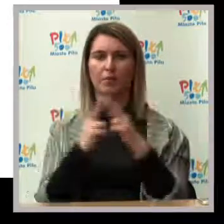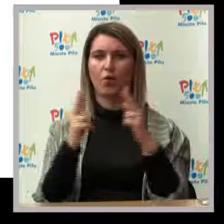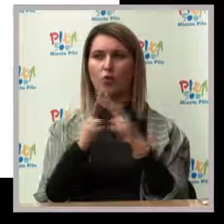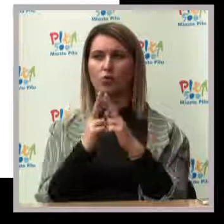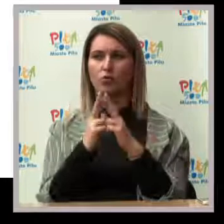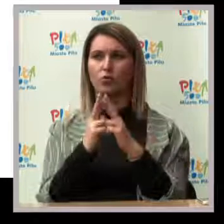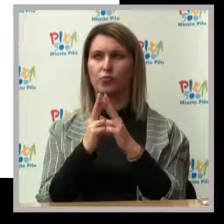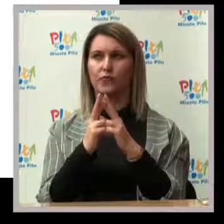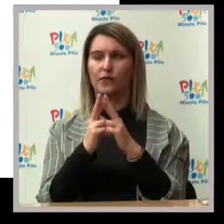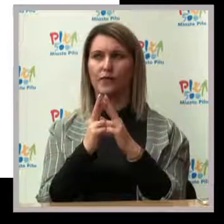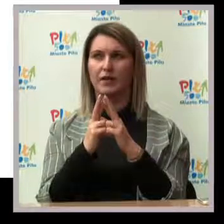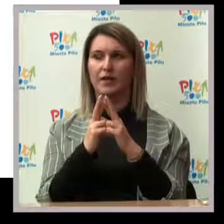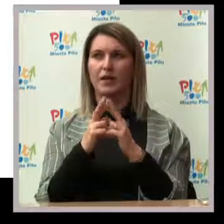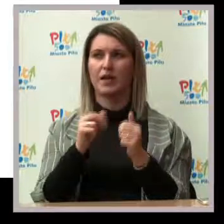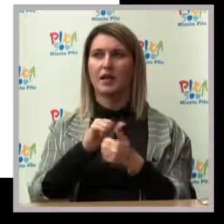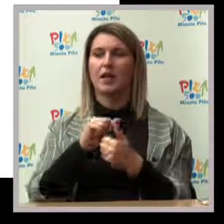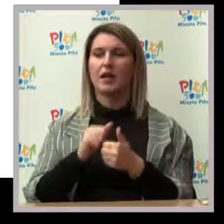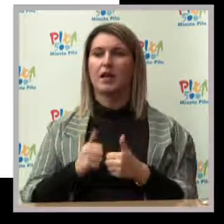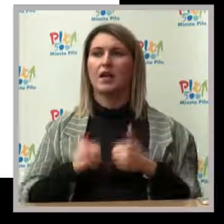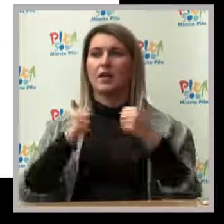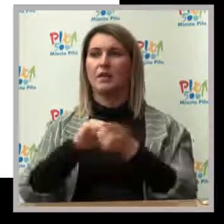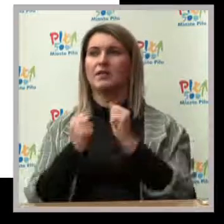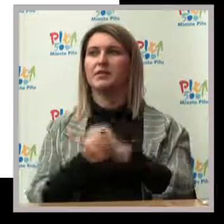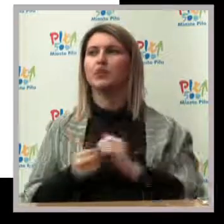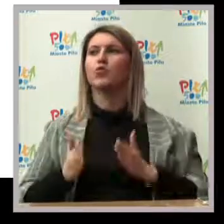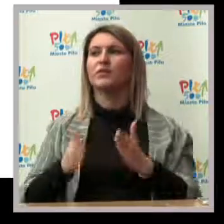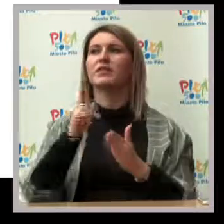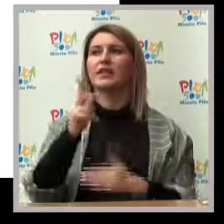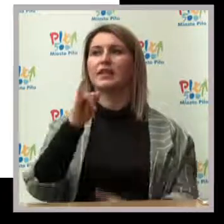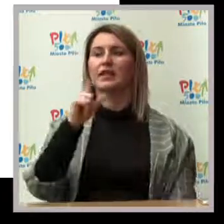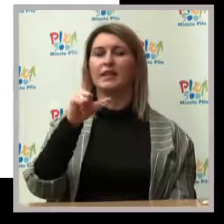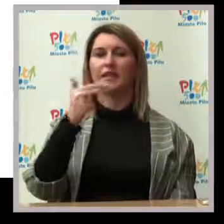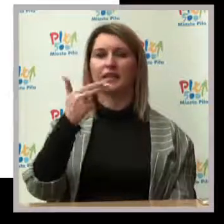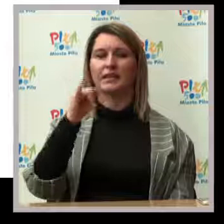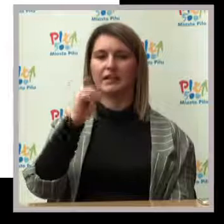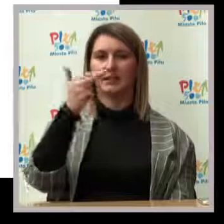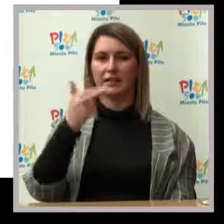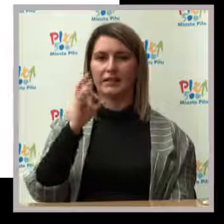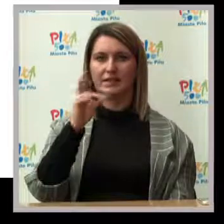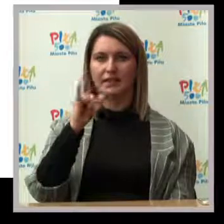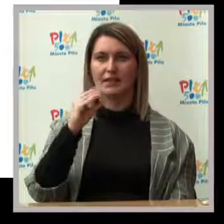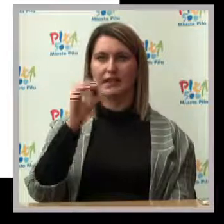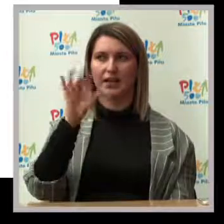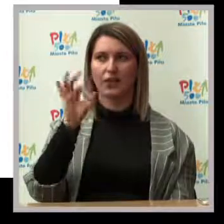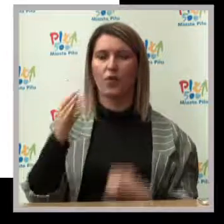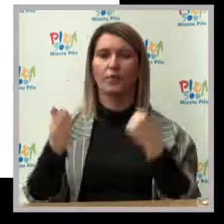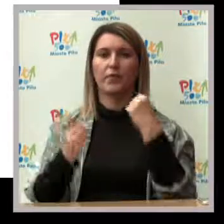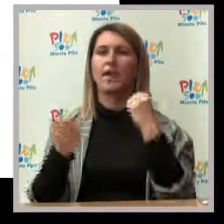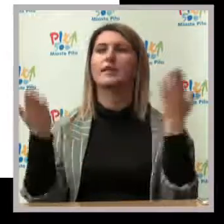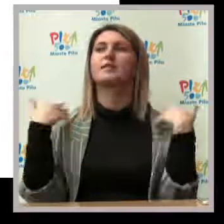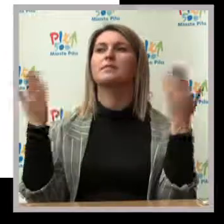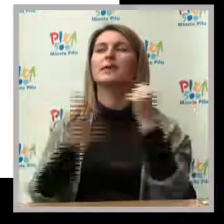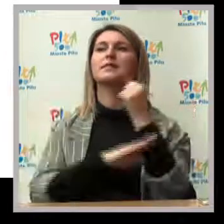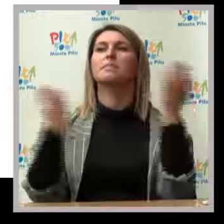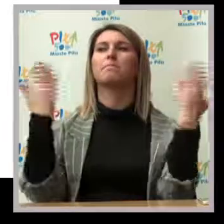i ta rewitalizacja nastąpi w rejonie ulic Kilińskiego, Sikorskiego, Śródmiejskiej i Spacerowej. Teren bardzo